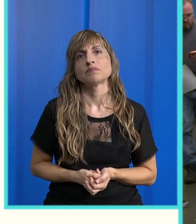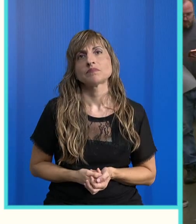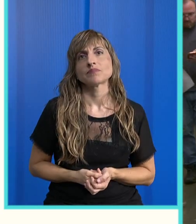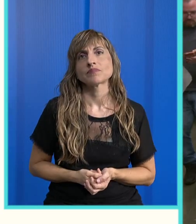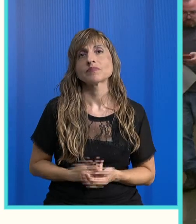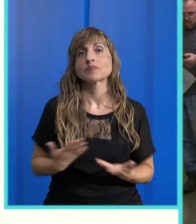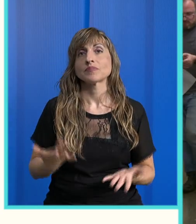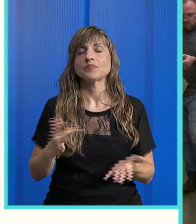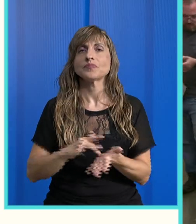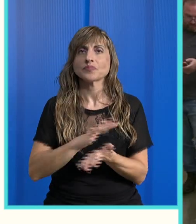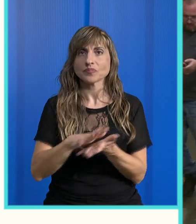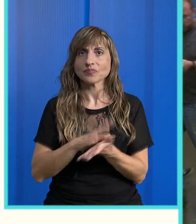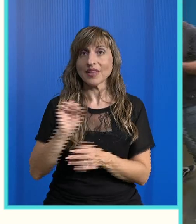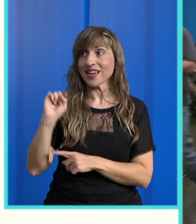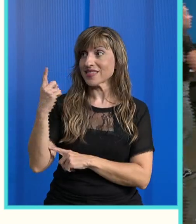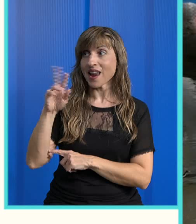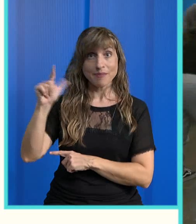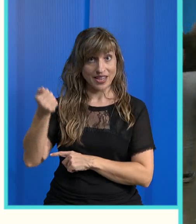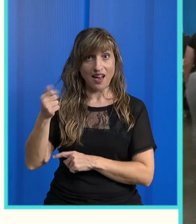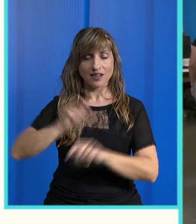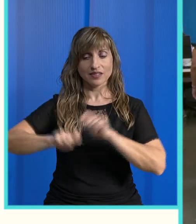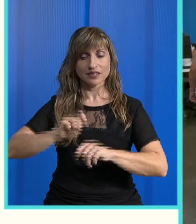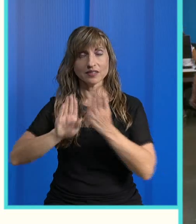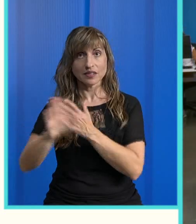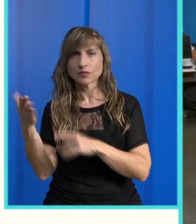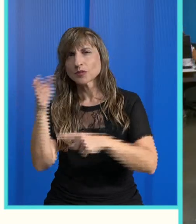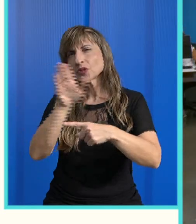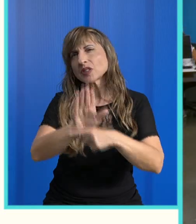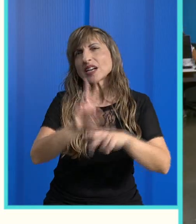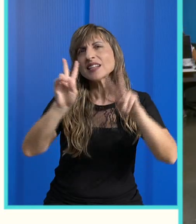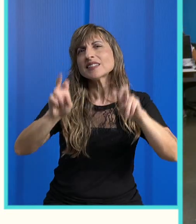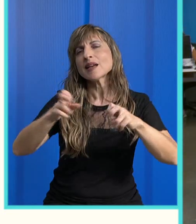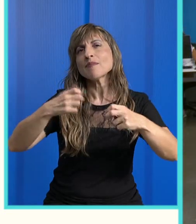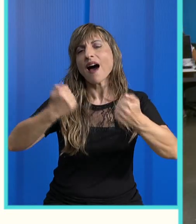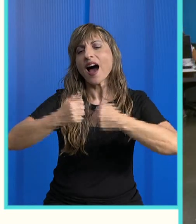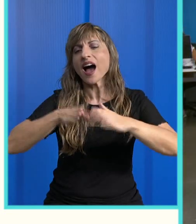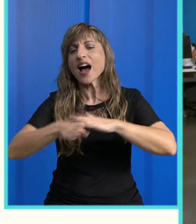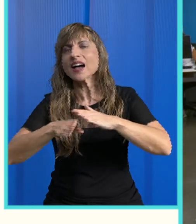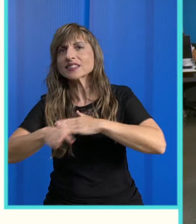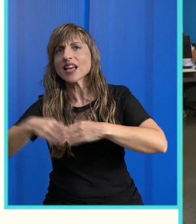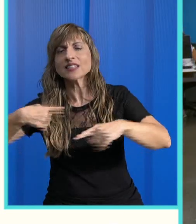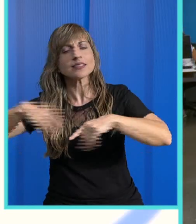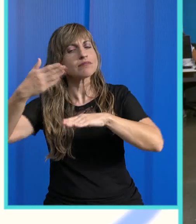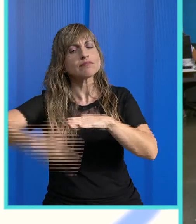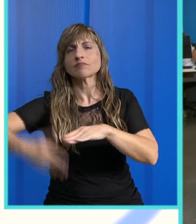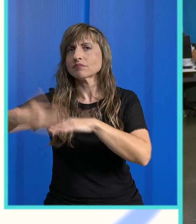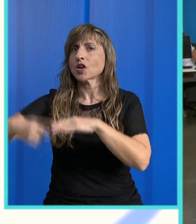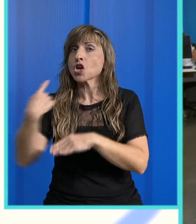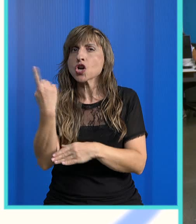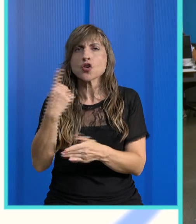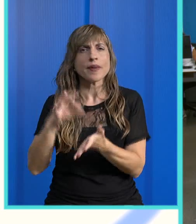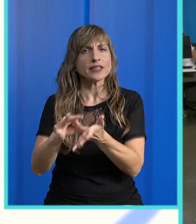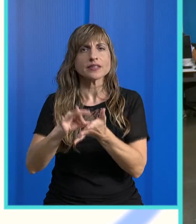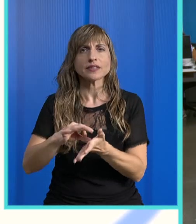i parlem ara de dalt la vila on l'associació de veïns proposa restringir l'accés al barri només a residents i serveis i posar càmeres de